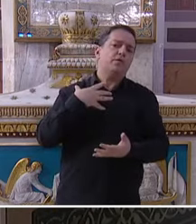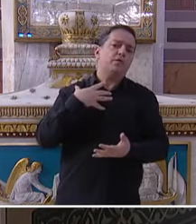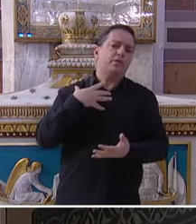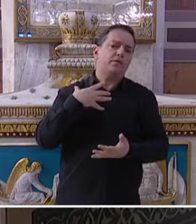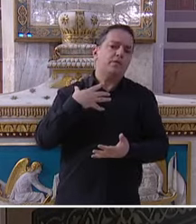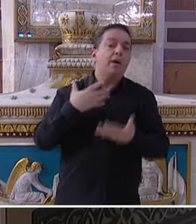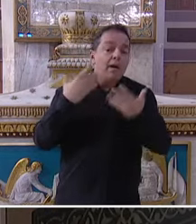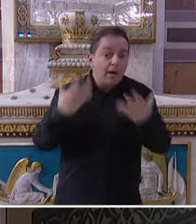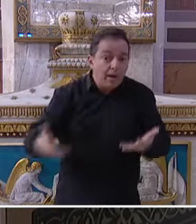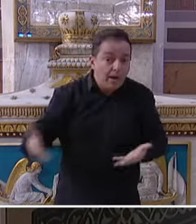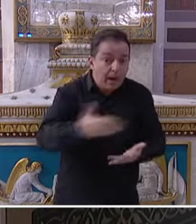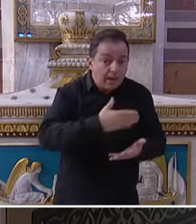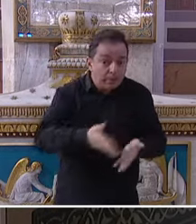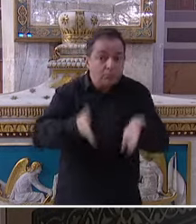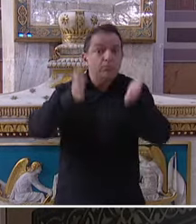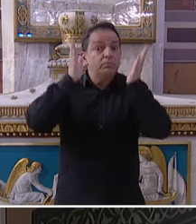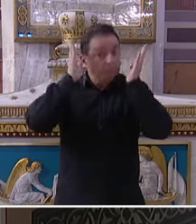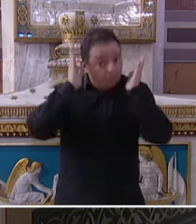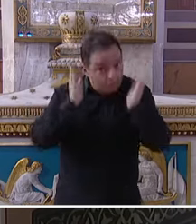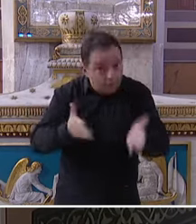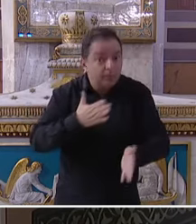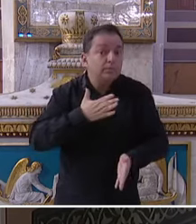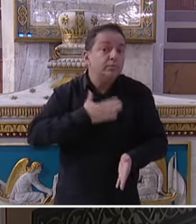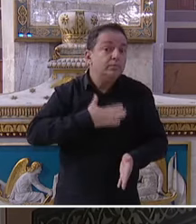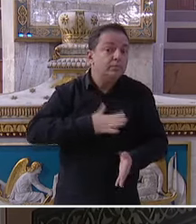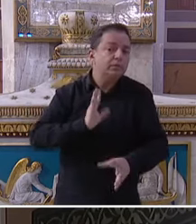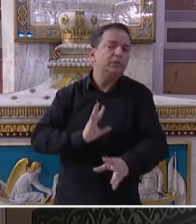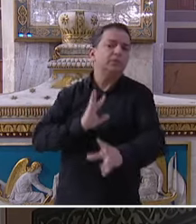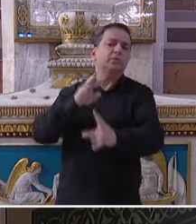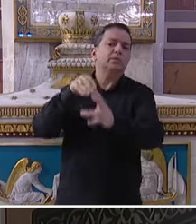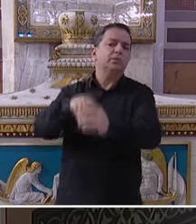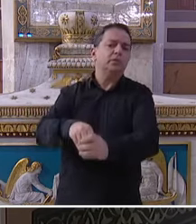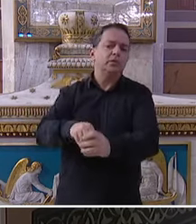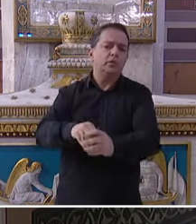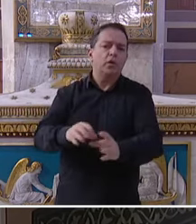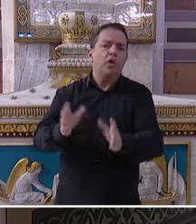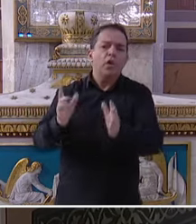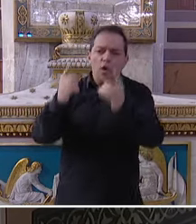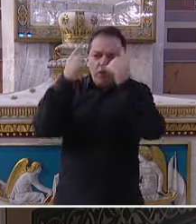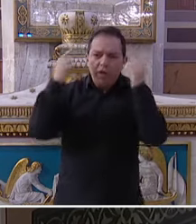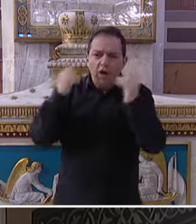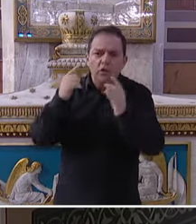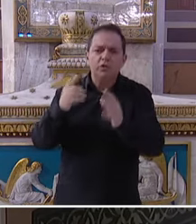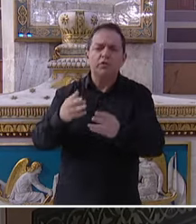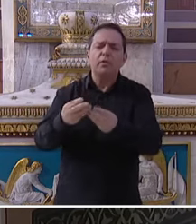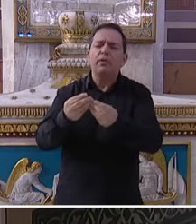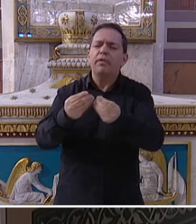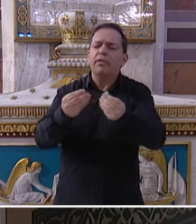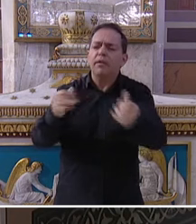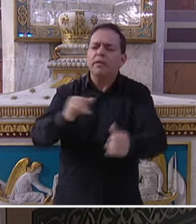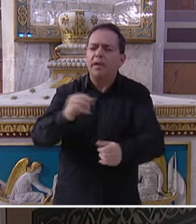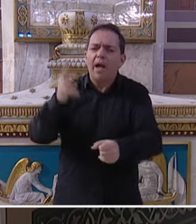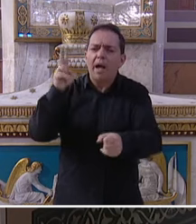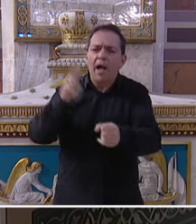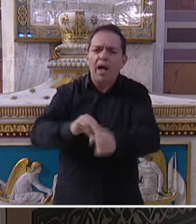έχουμε την δυνατότητα να μετέχουμε στην ζωή και την αυθαρσία Του.